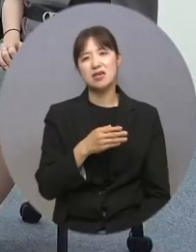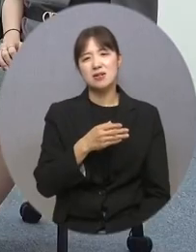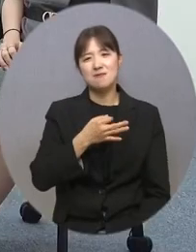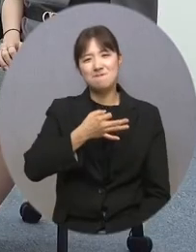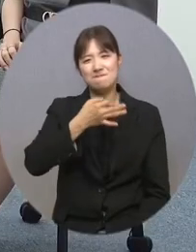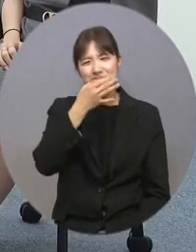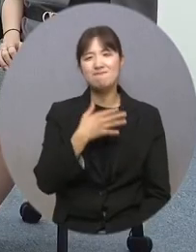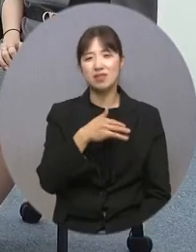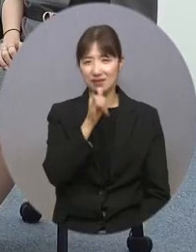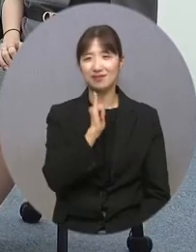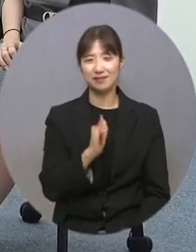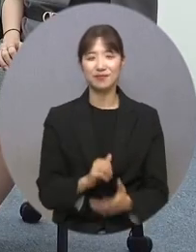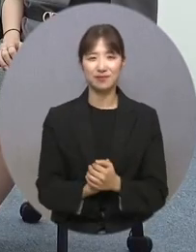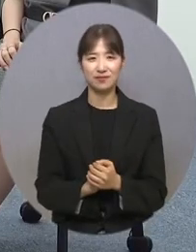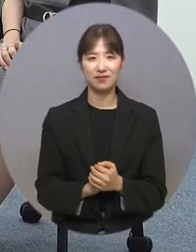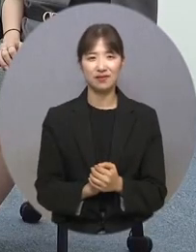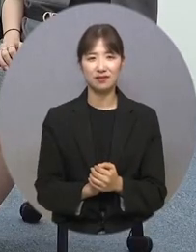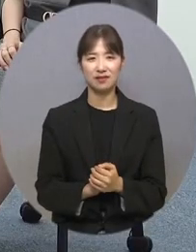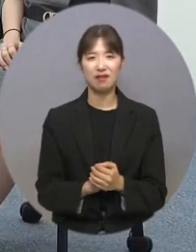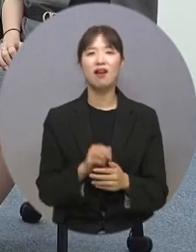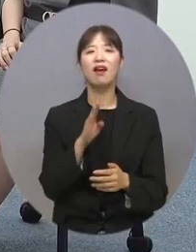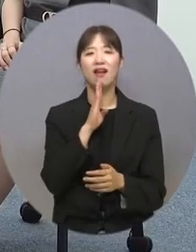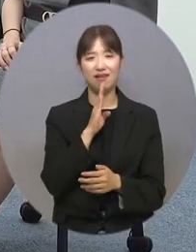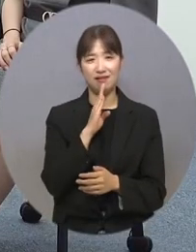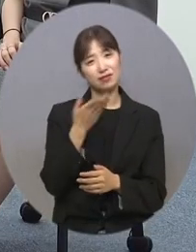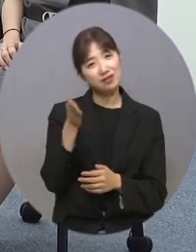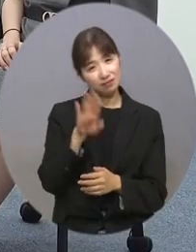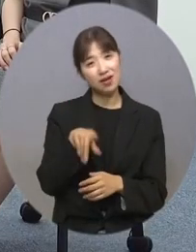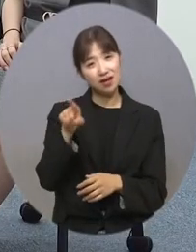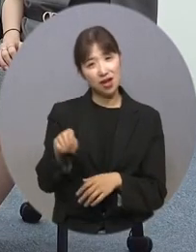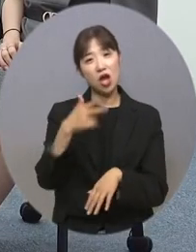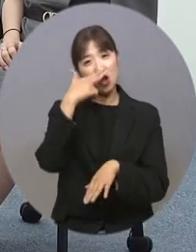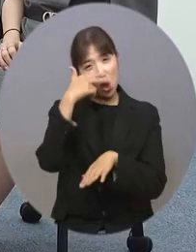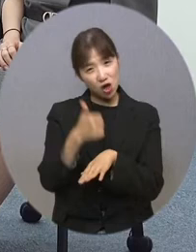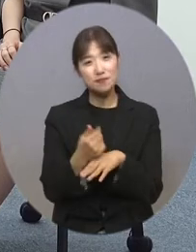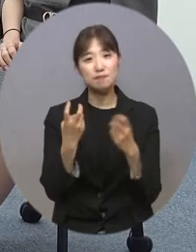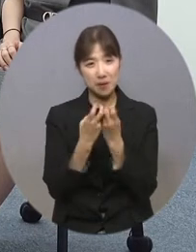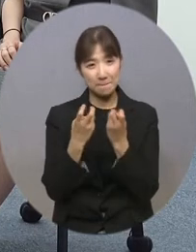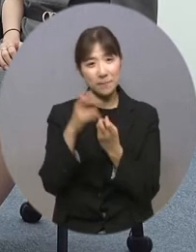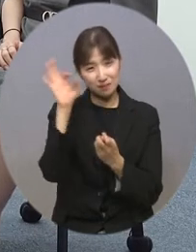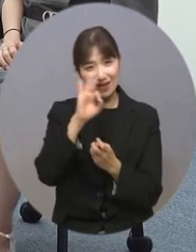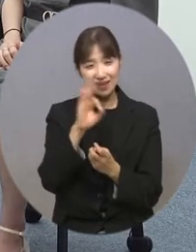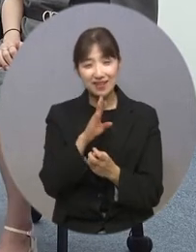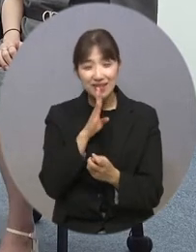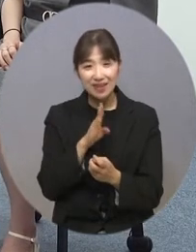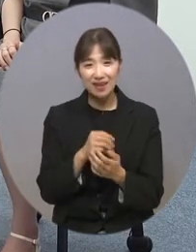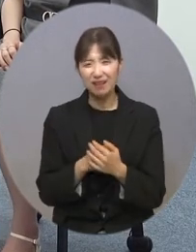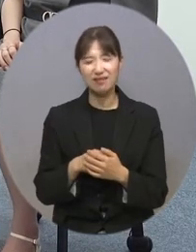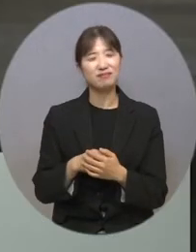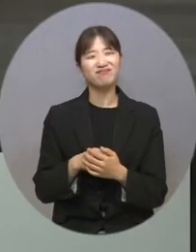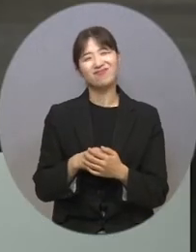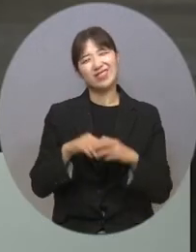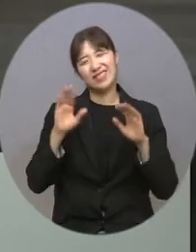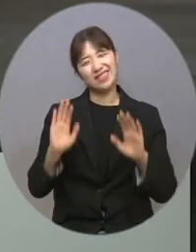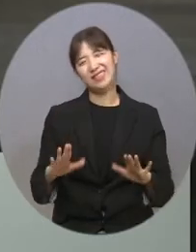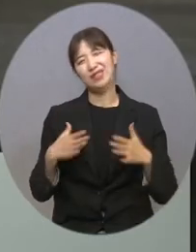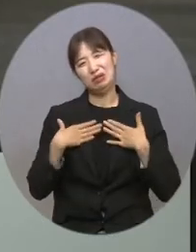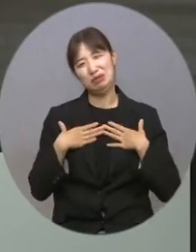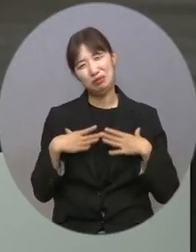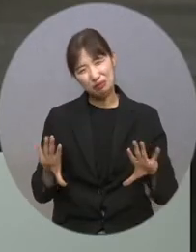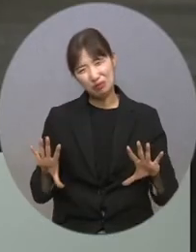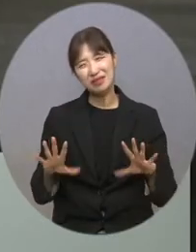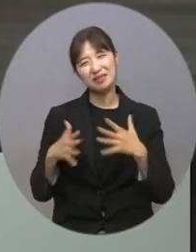그것 역시도 적응에 방법을 찾아 하셨을 것 같아요 그죠 뭐 앓고 길을 한다거나 사실 그게 이제